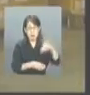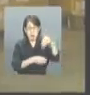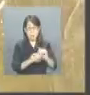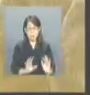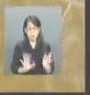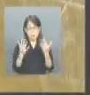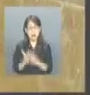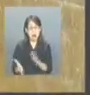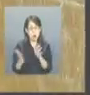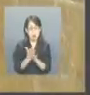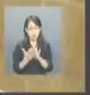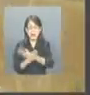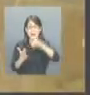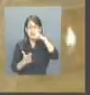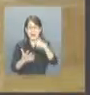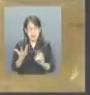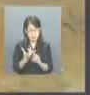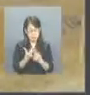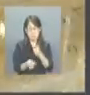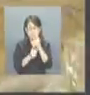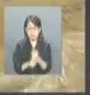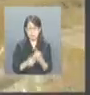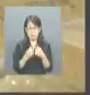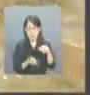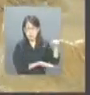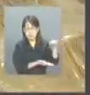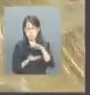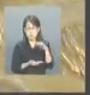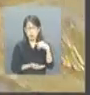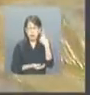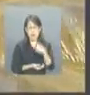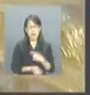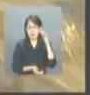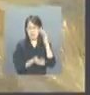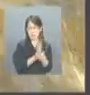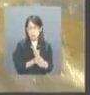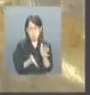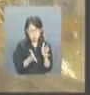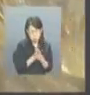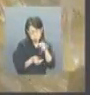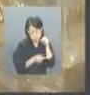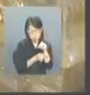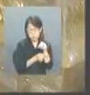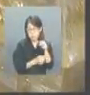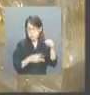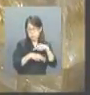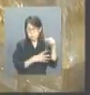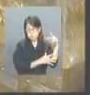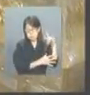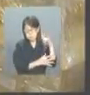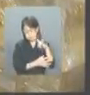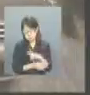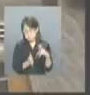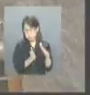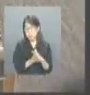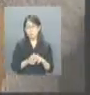โดยตลอดการขนส่งจะมีเจ้าหน้าที่ตำรวจเดินทางควบคุมความปลอดภัยของบัตรเลือกตั้งจนถึงจุดหมายปลายทางขณะ